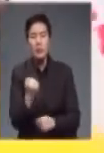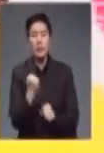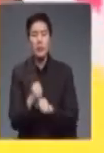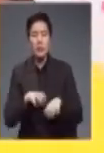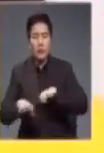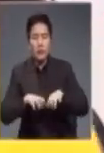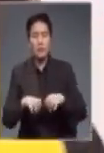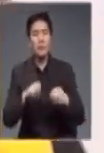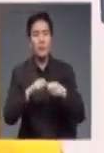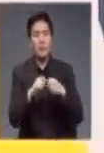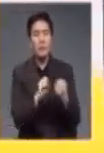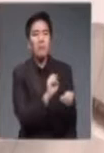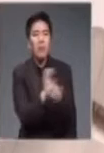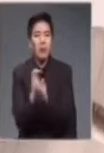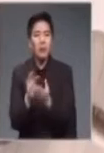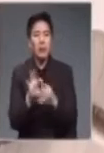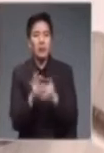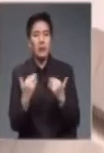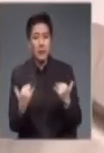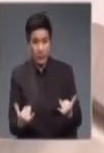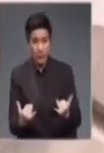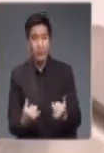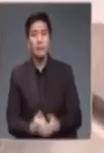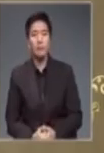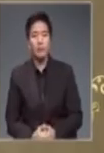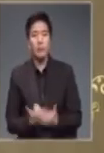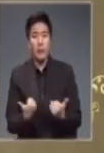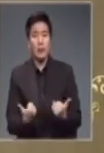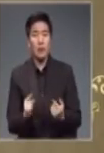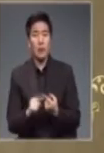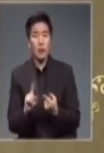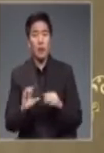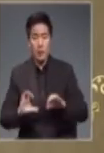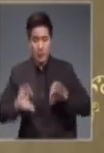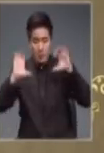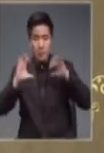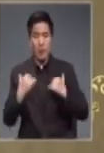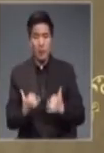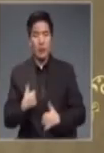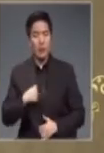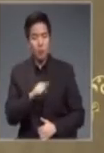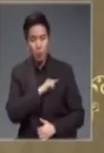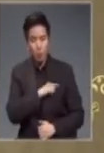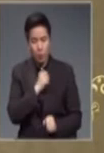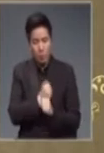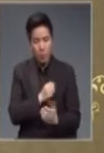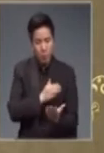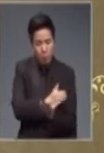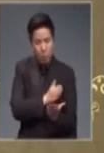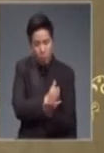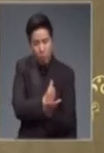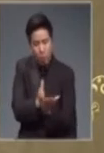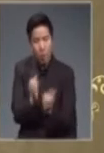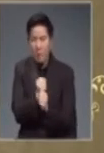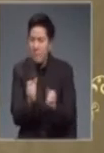การในที่ประชุมคณะรัฐมนตรีไปแล้วให้กระทรวงศึกษาธิการได้ขยายผลแนวทางการสอนนี้หรือแบบอื่นๆอีกด้วยนะครับที่เป็นประโยชน์โ